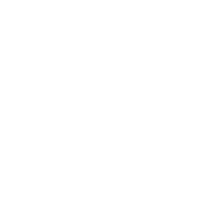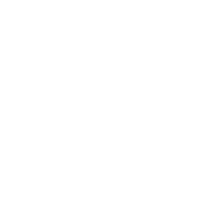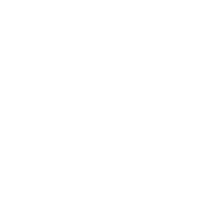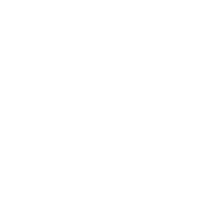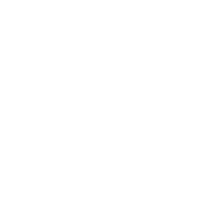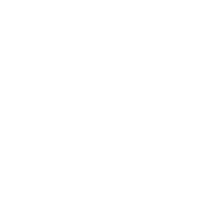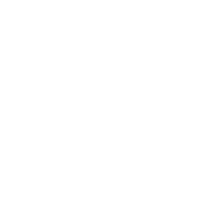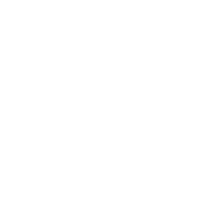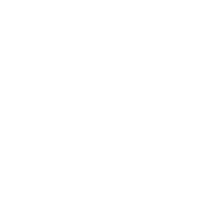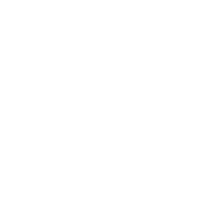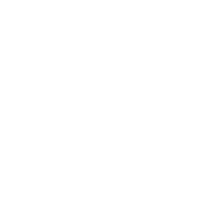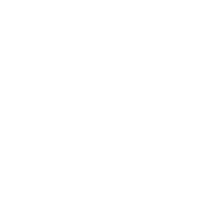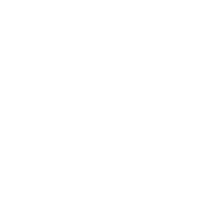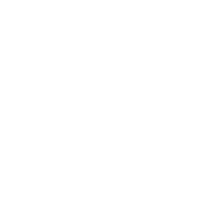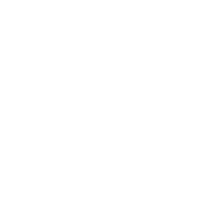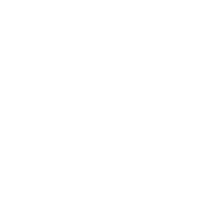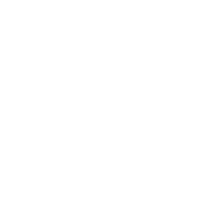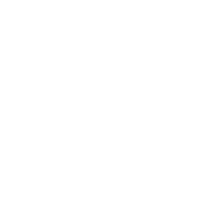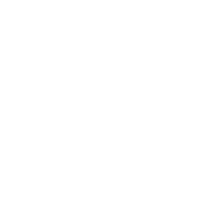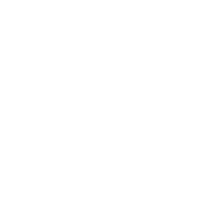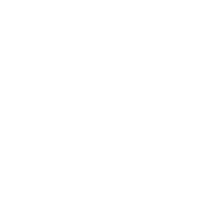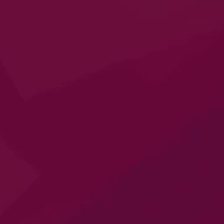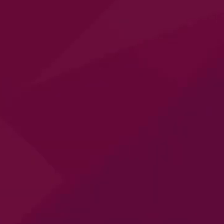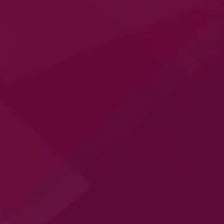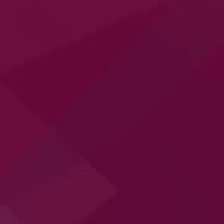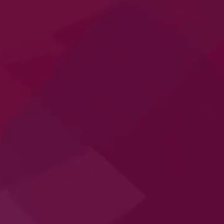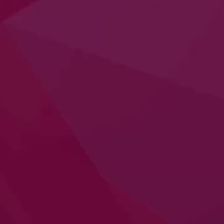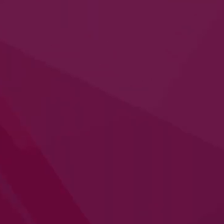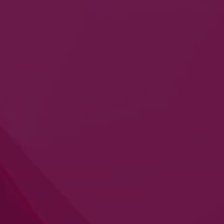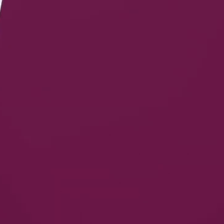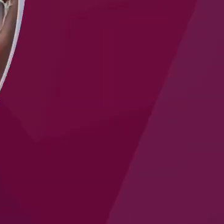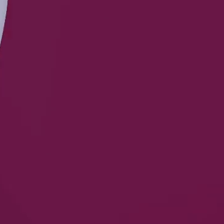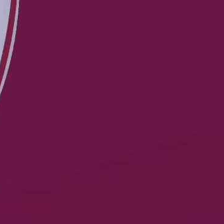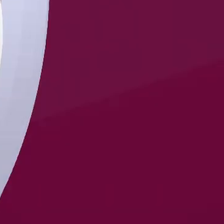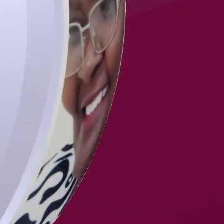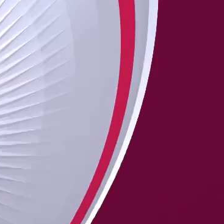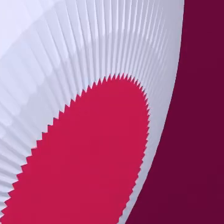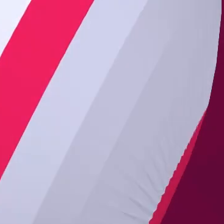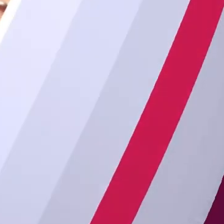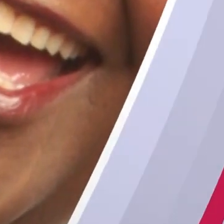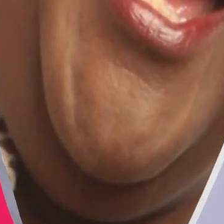Find yourself. Believe in your power.